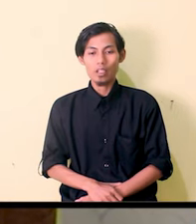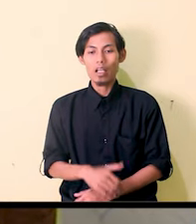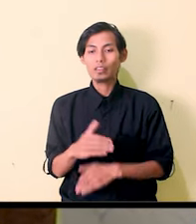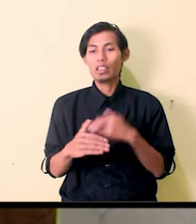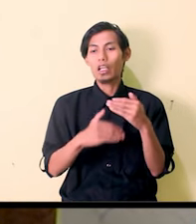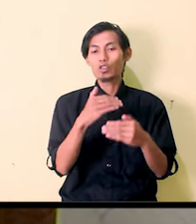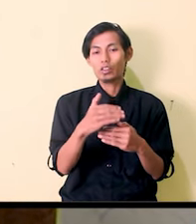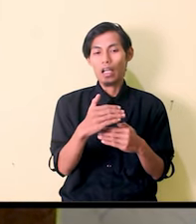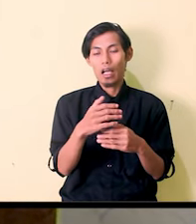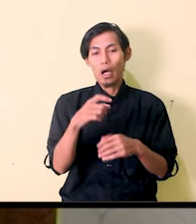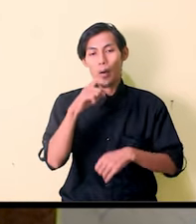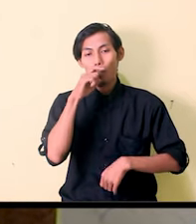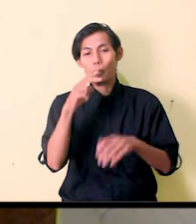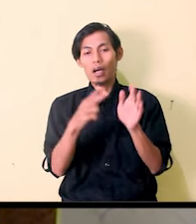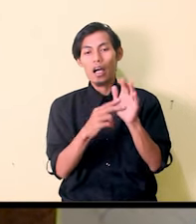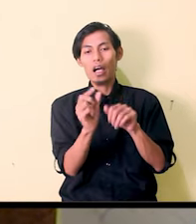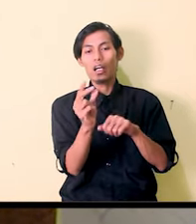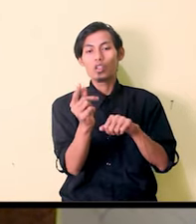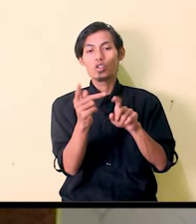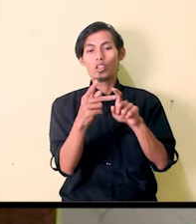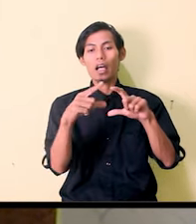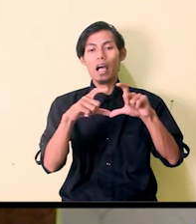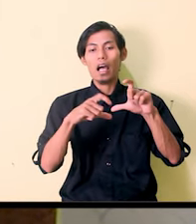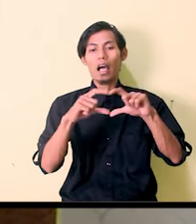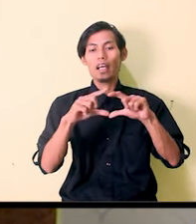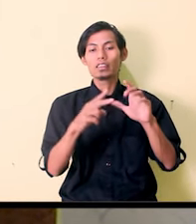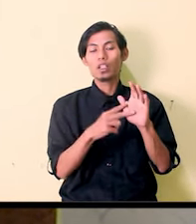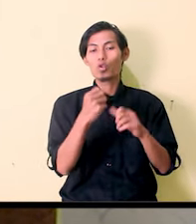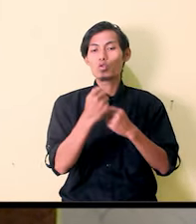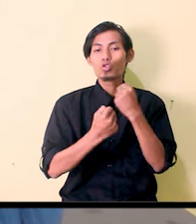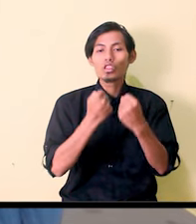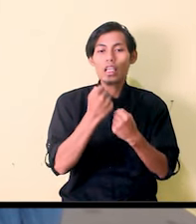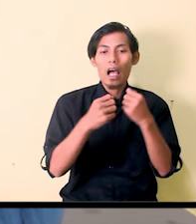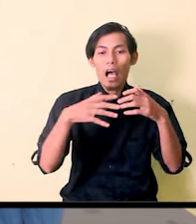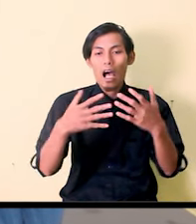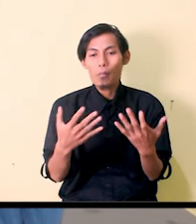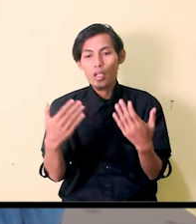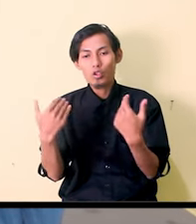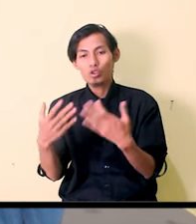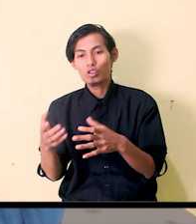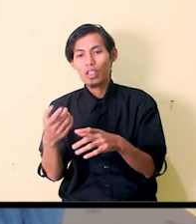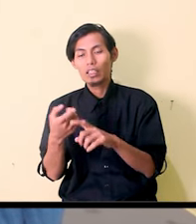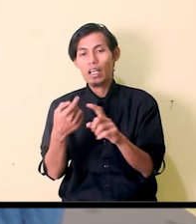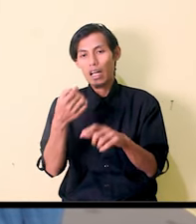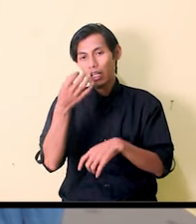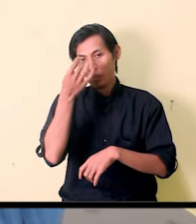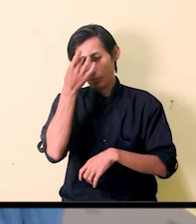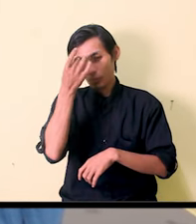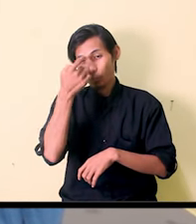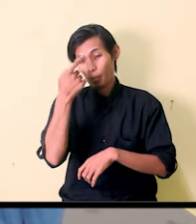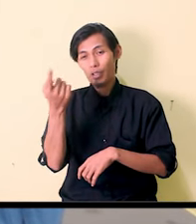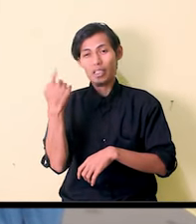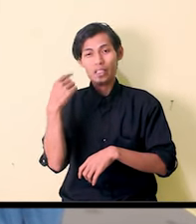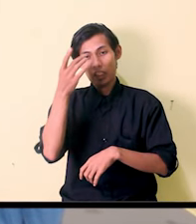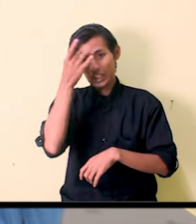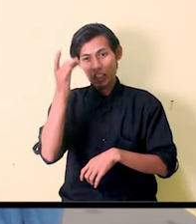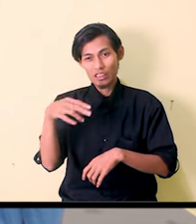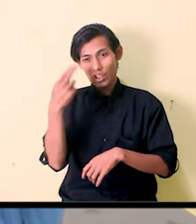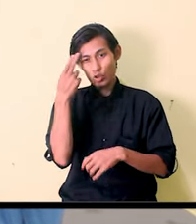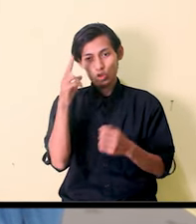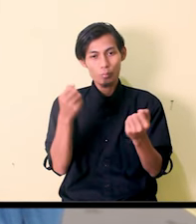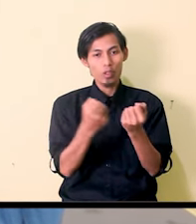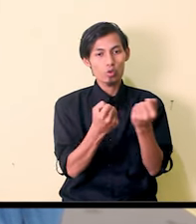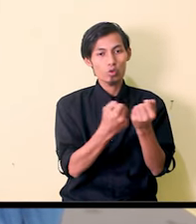dilakukan oleh Pemerintah Desa untuk mendukung kdd I yang pertama kita bergerak dalam mindset